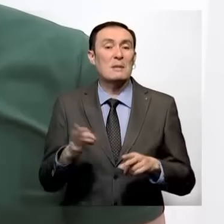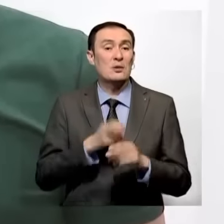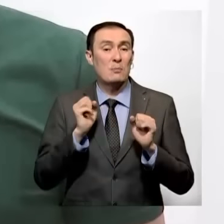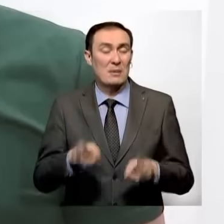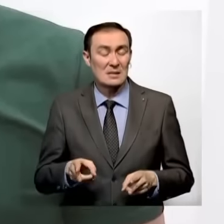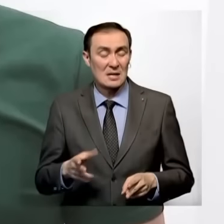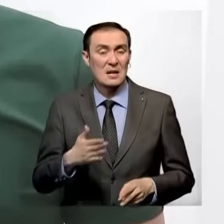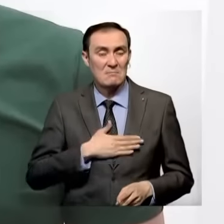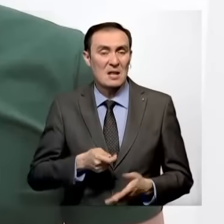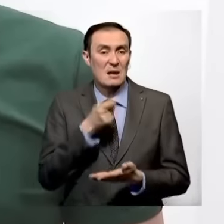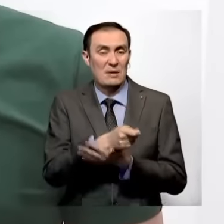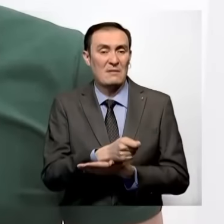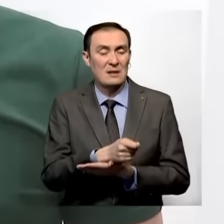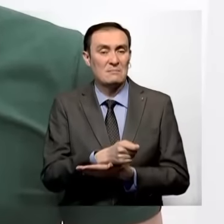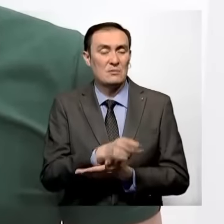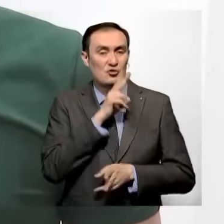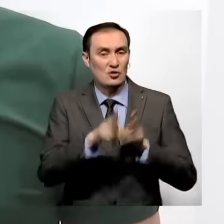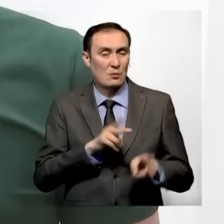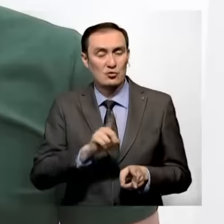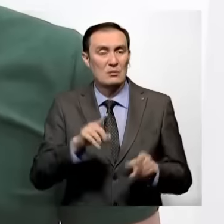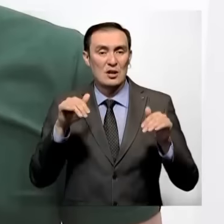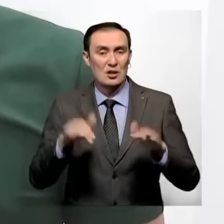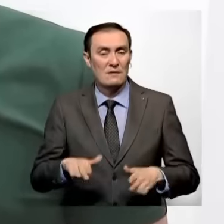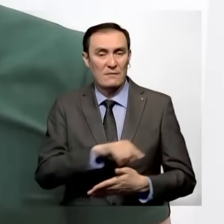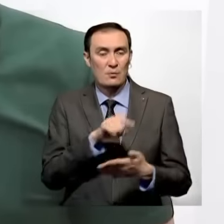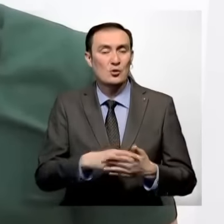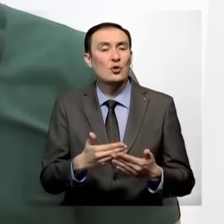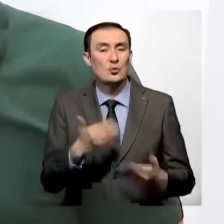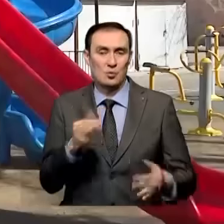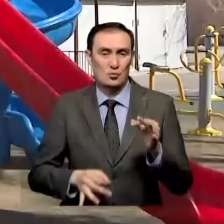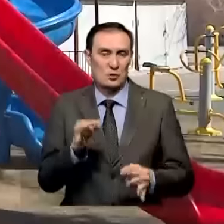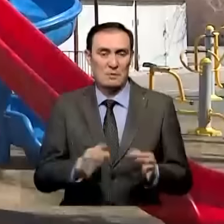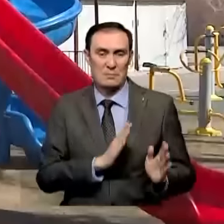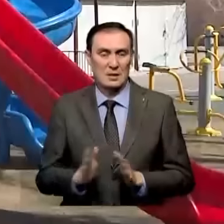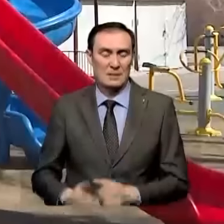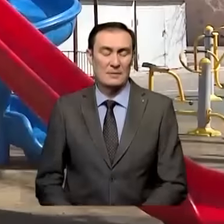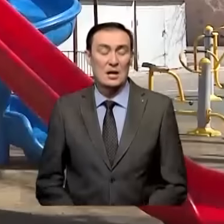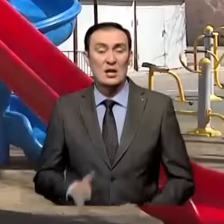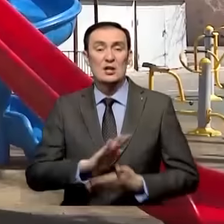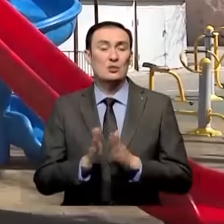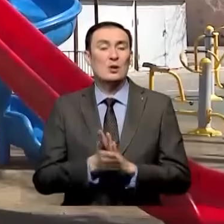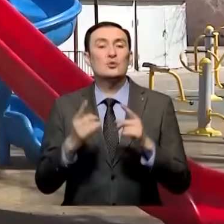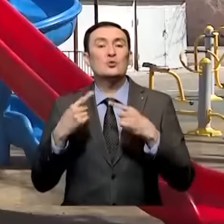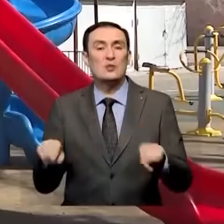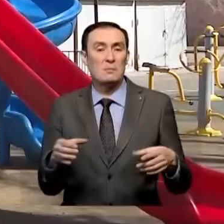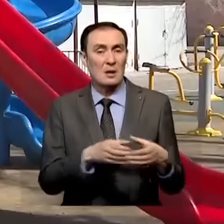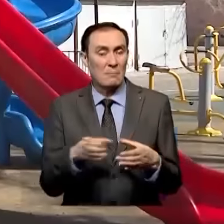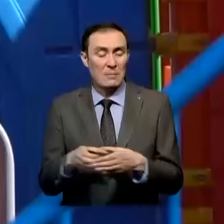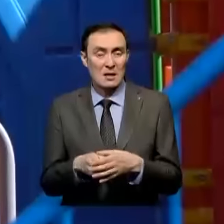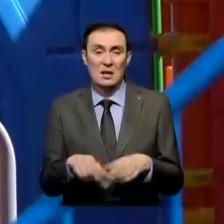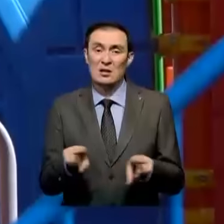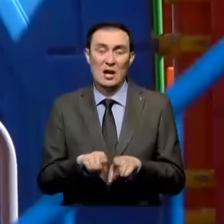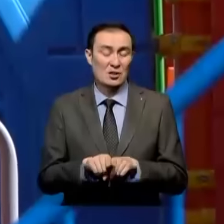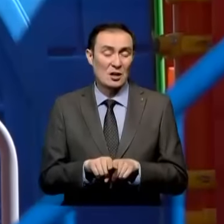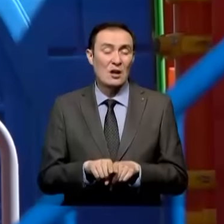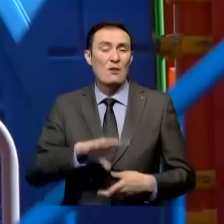безопасности. Мы направили им свои претензии, чтобы решить вопрос в досудебном порядке. Ситуация с другими подрядчиками обстоит не